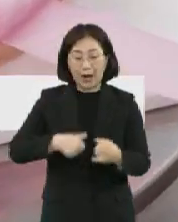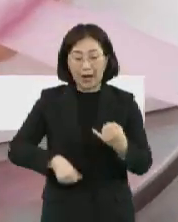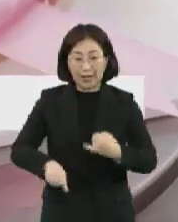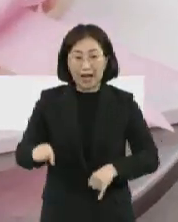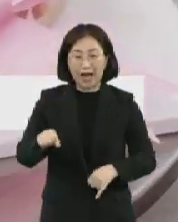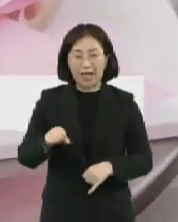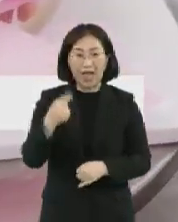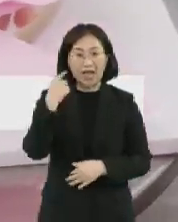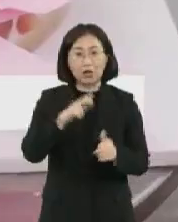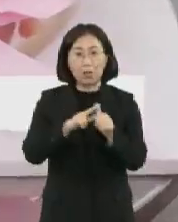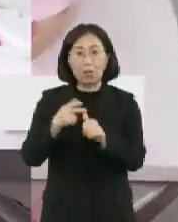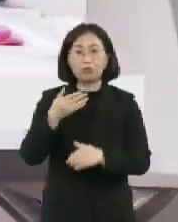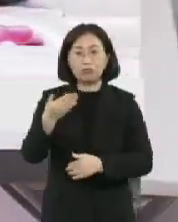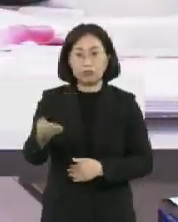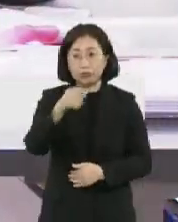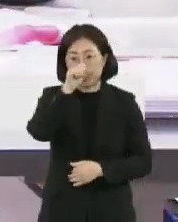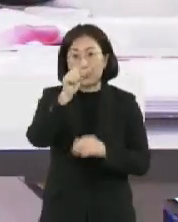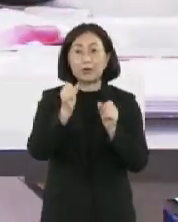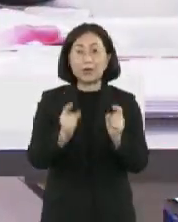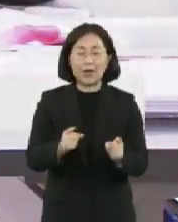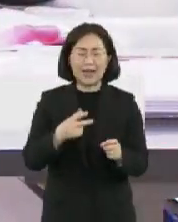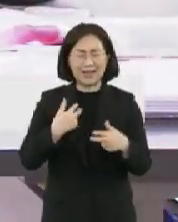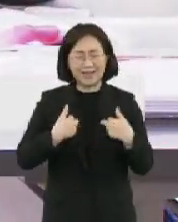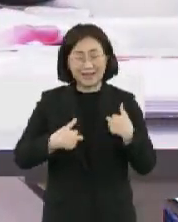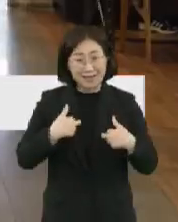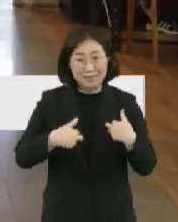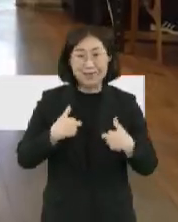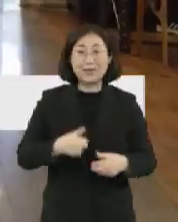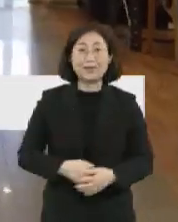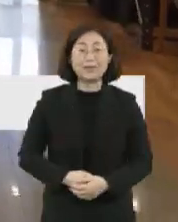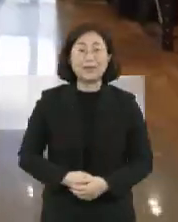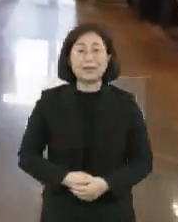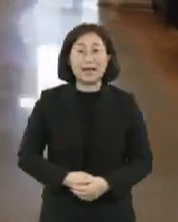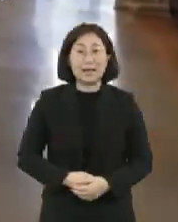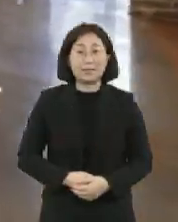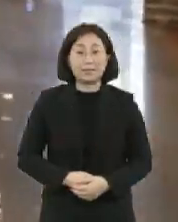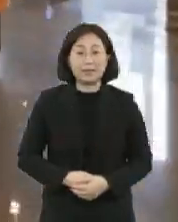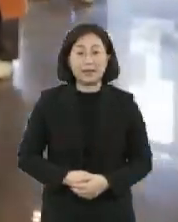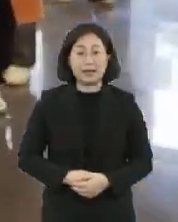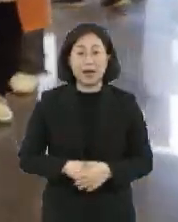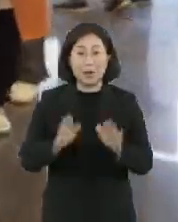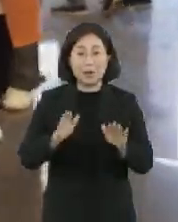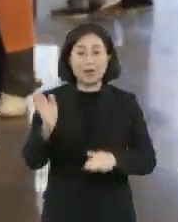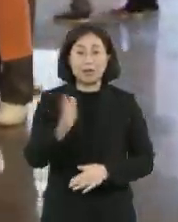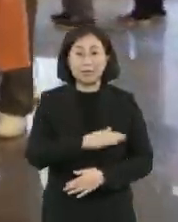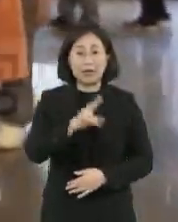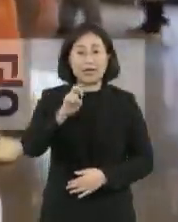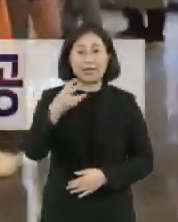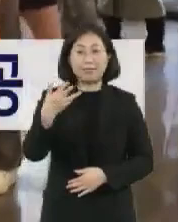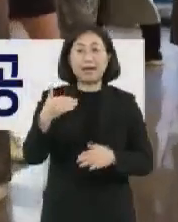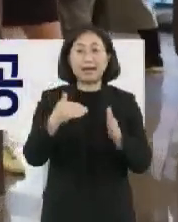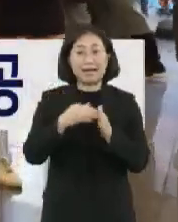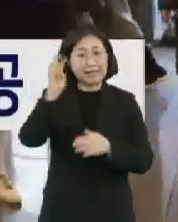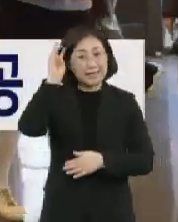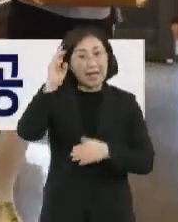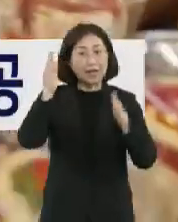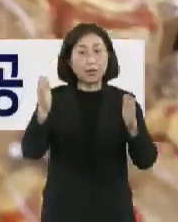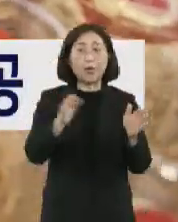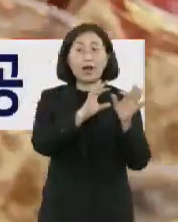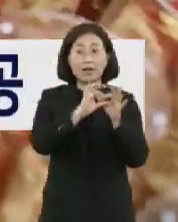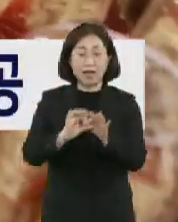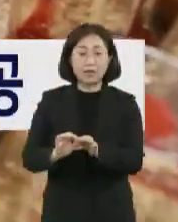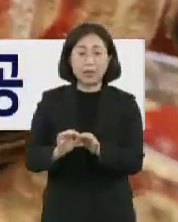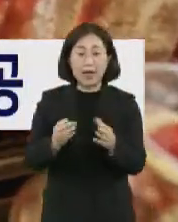애초 혹시 였읍니다 따오 3를 샀습니다 이번 행사는 오늘부터 28일까지 사흘간 진행되는데